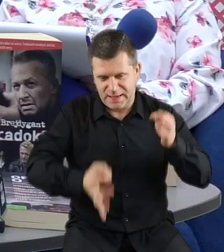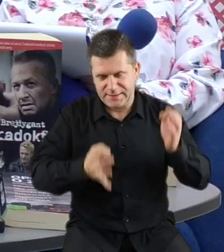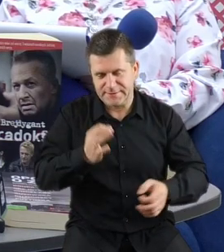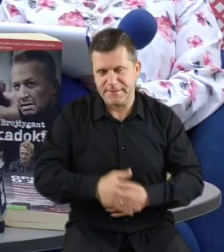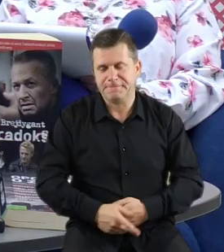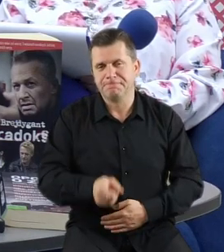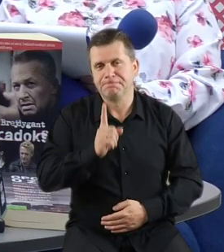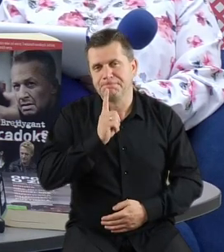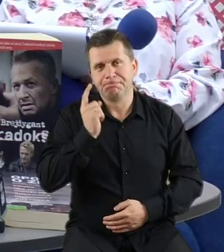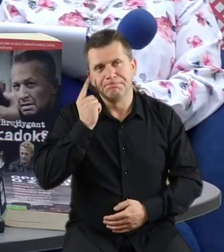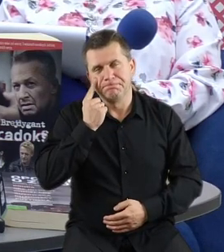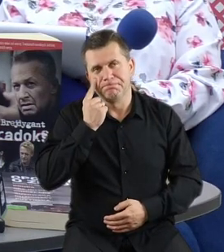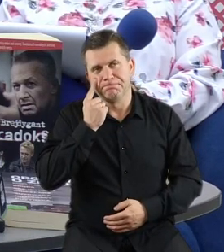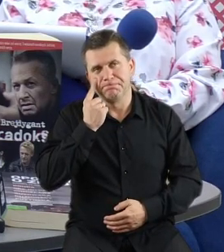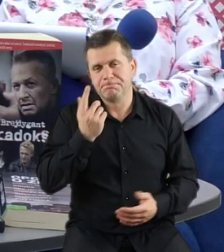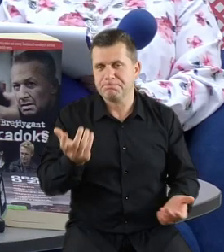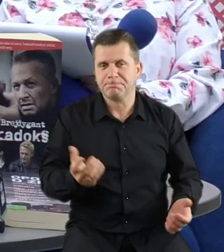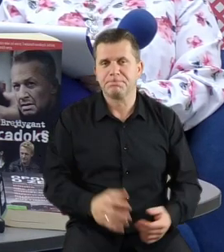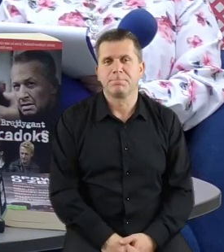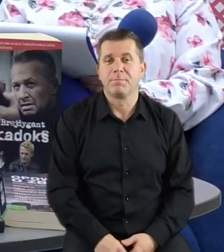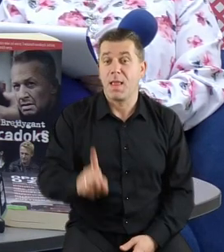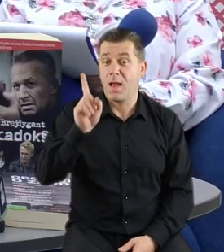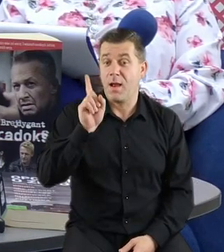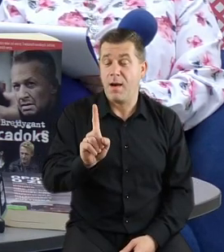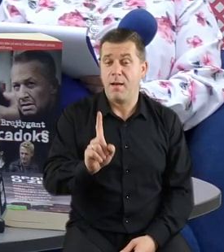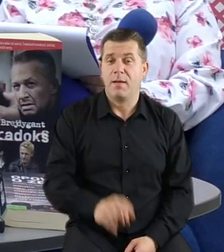zastanowić, żeńskie. No ale